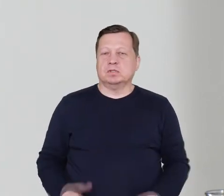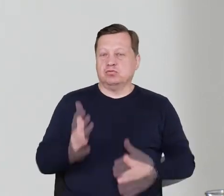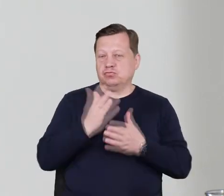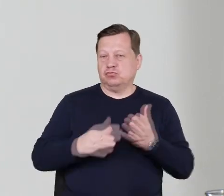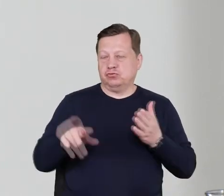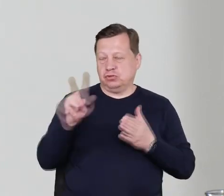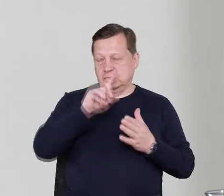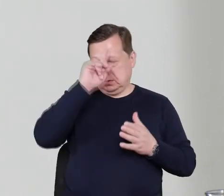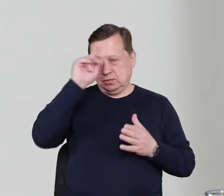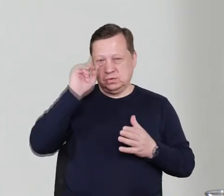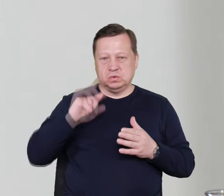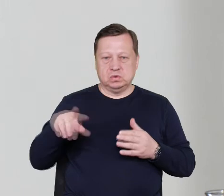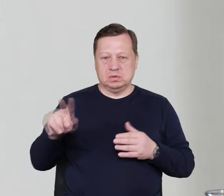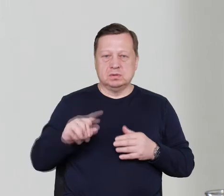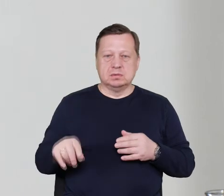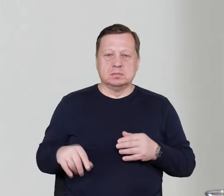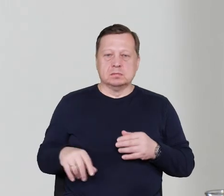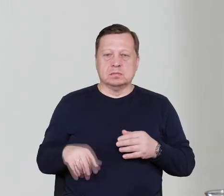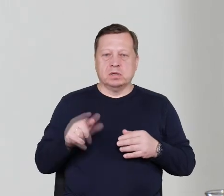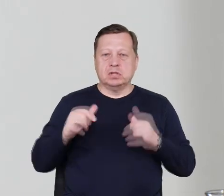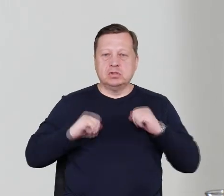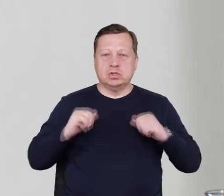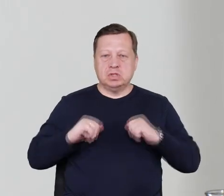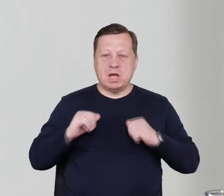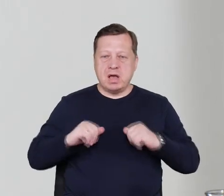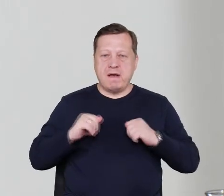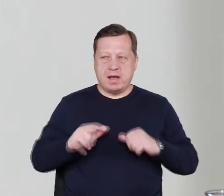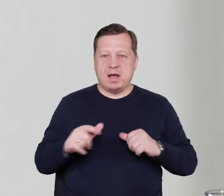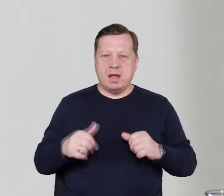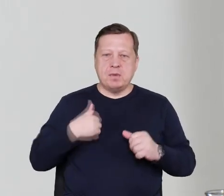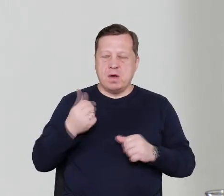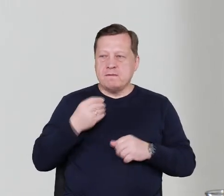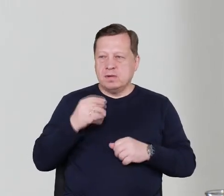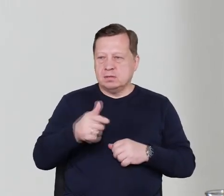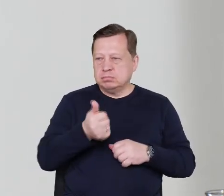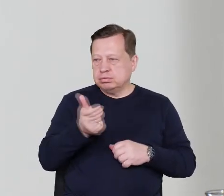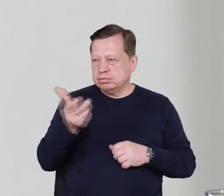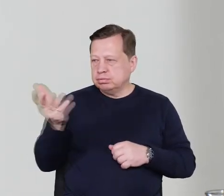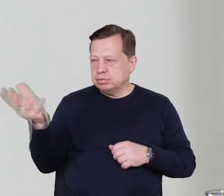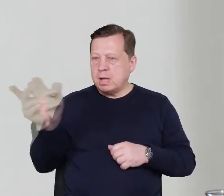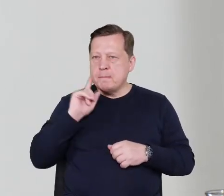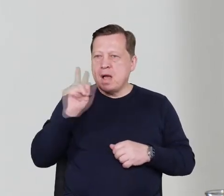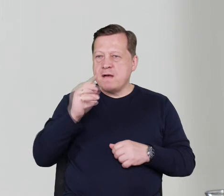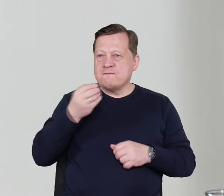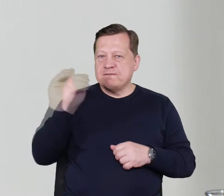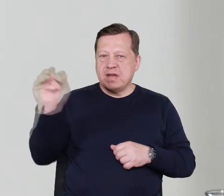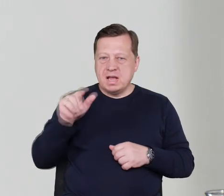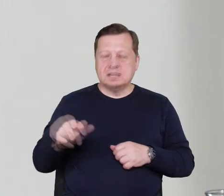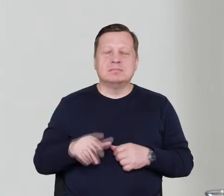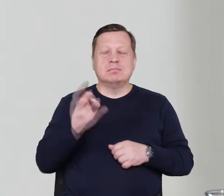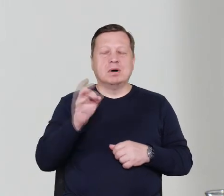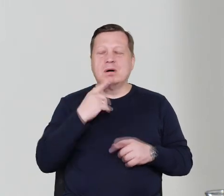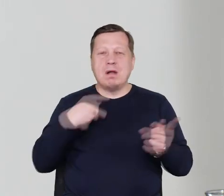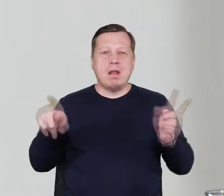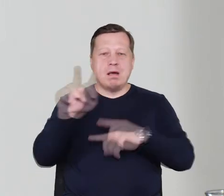osób na mediach społecznościowych która tylko czeka żeby była na przykład przewaga mężczyzn na zdjęciu Bo jest istnieje jakby narracja